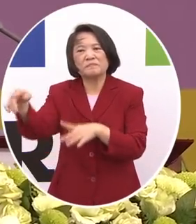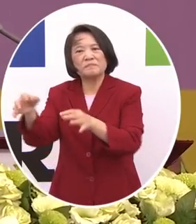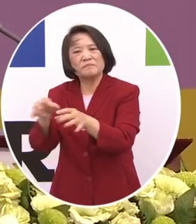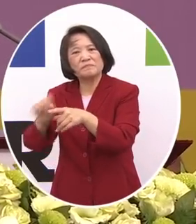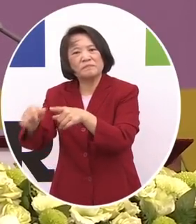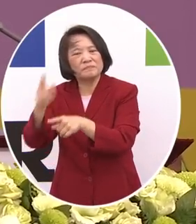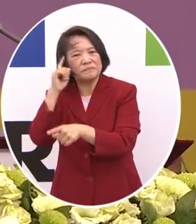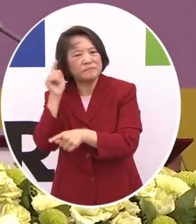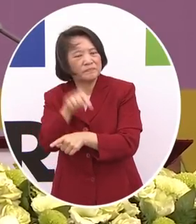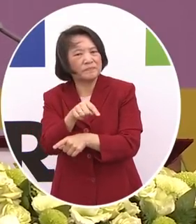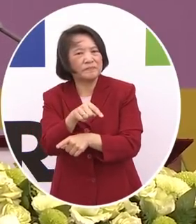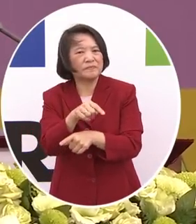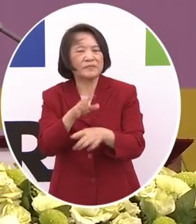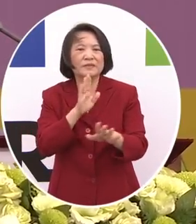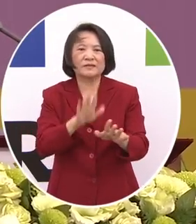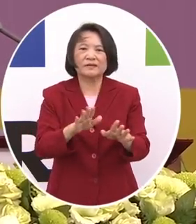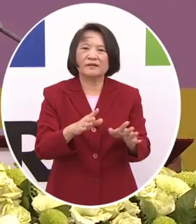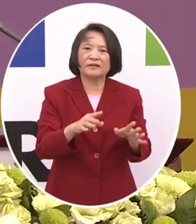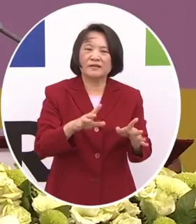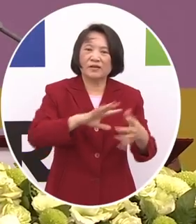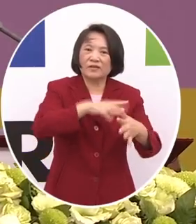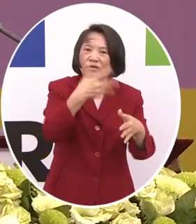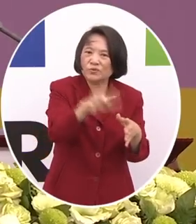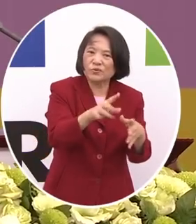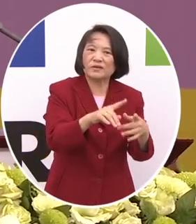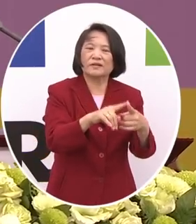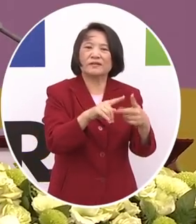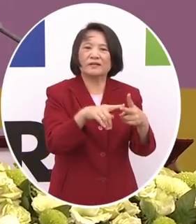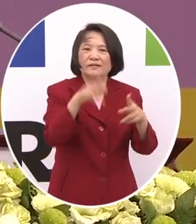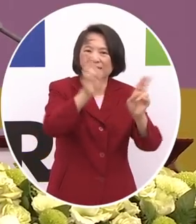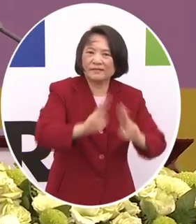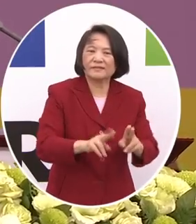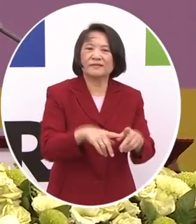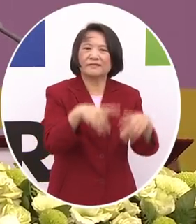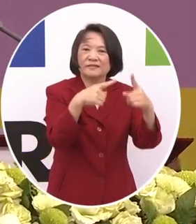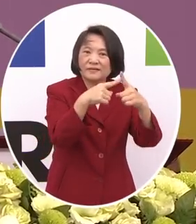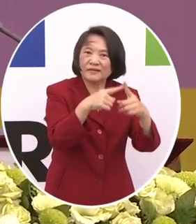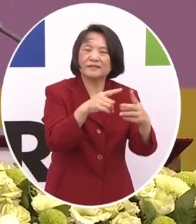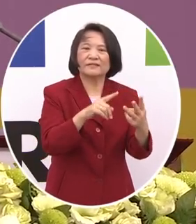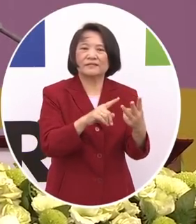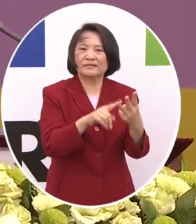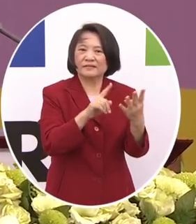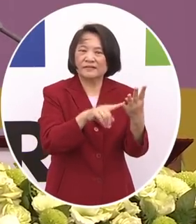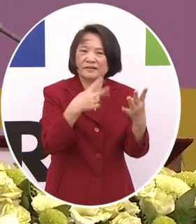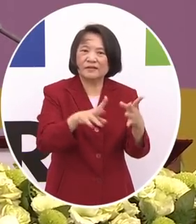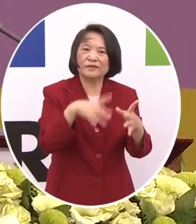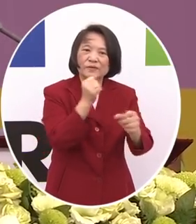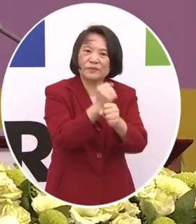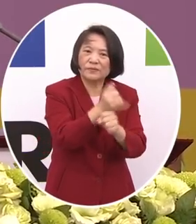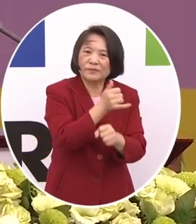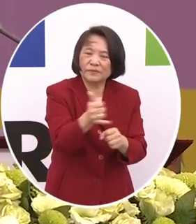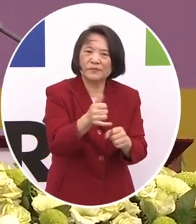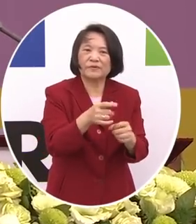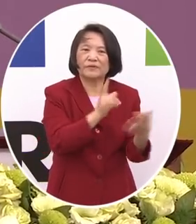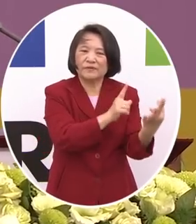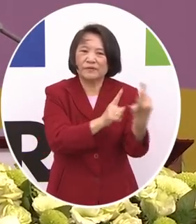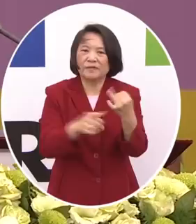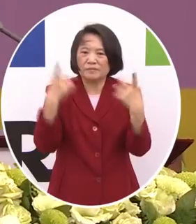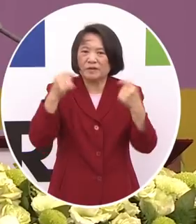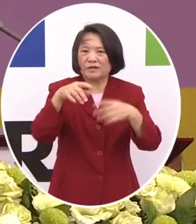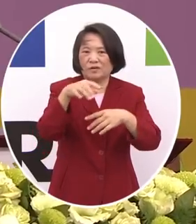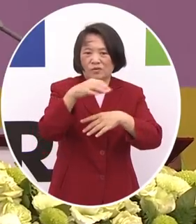素，包括土地、水、电、人才、劳工的五缺问